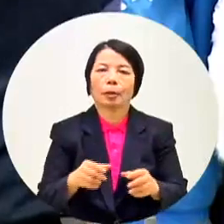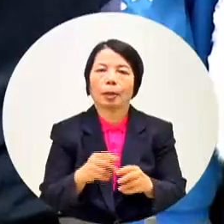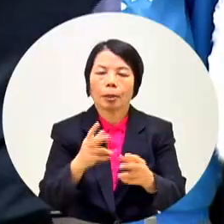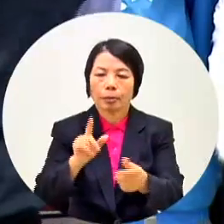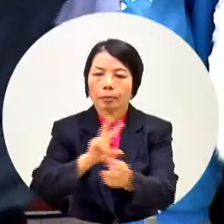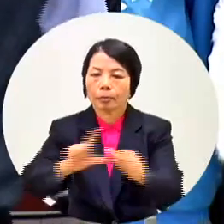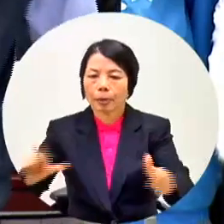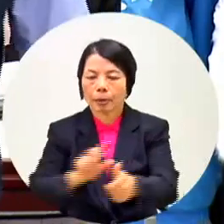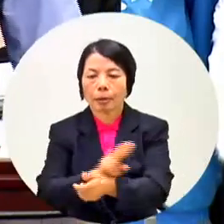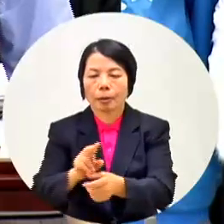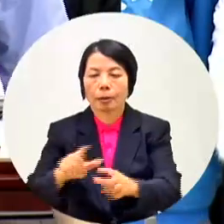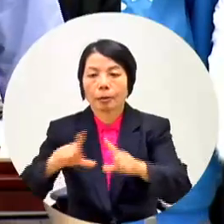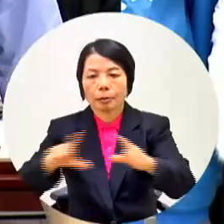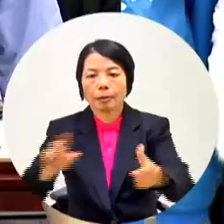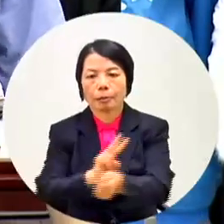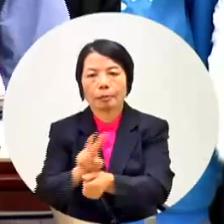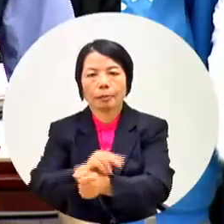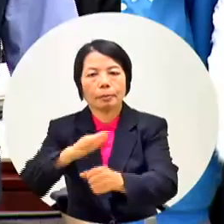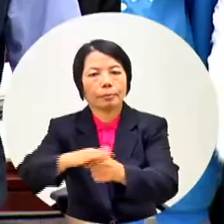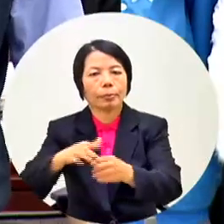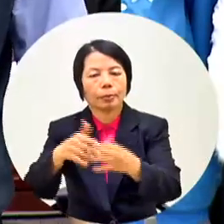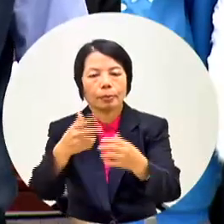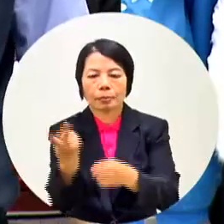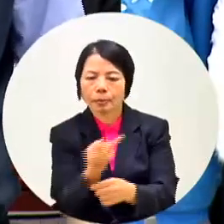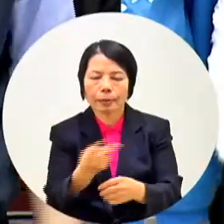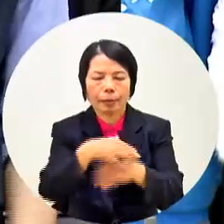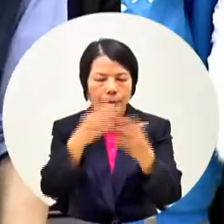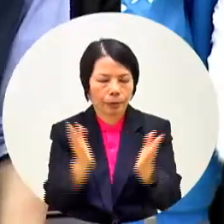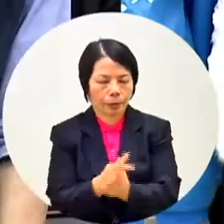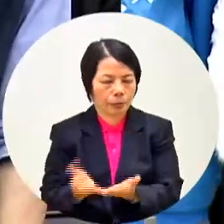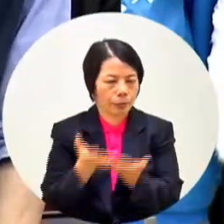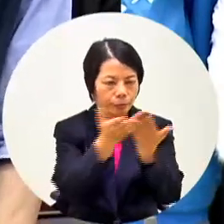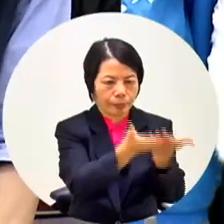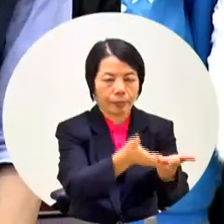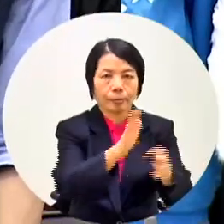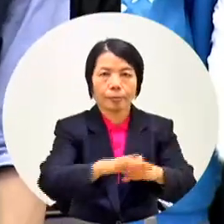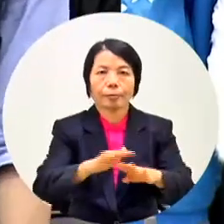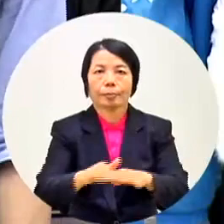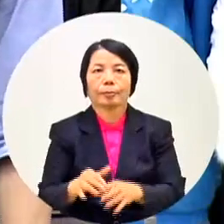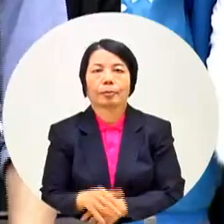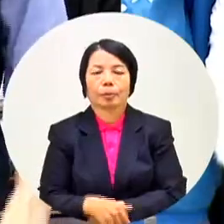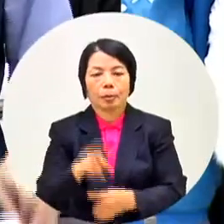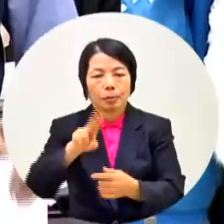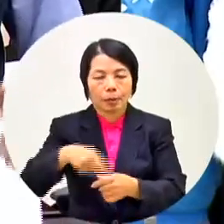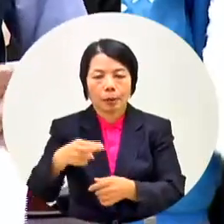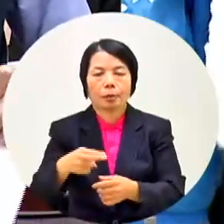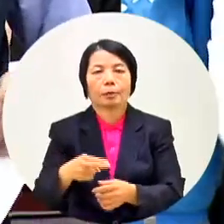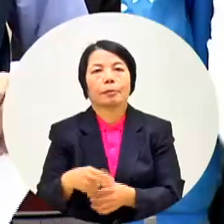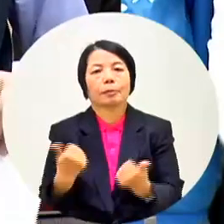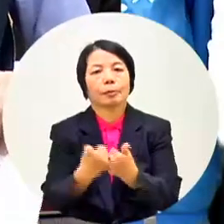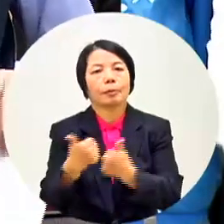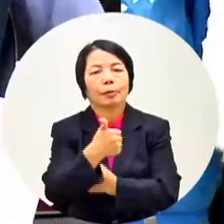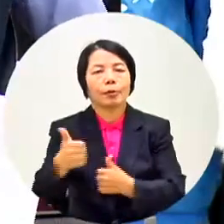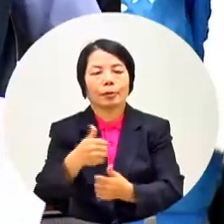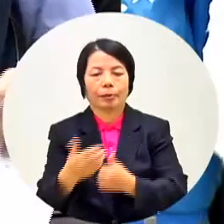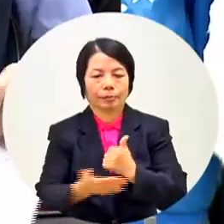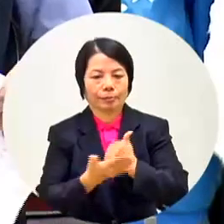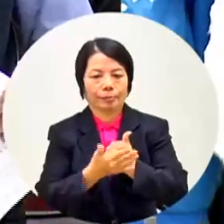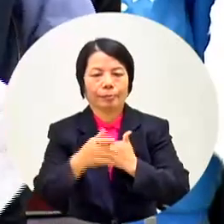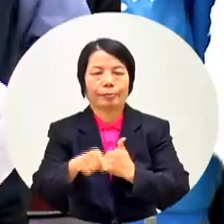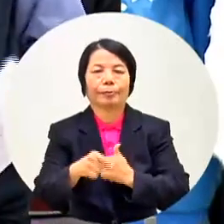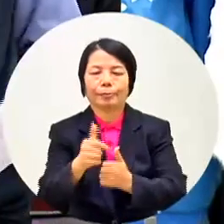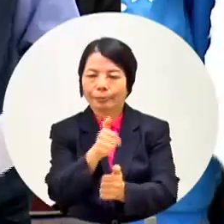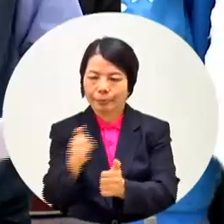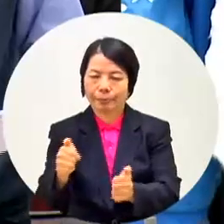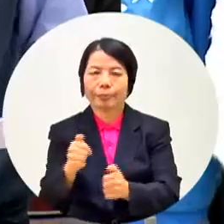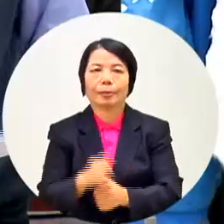告。那刘德林议员的勉励非常感谢，未来我们还是一样希望能够继续朝着政治零